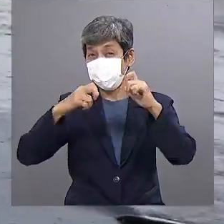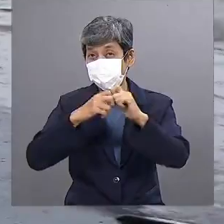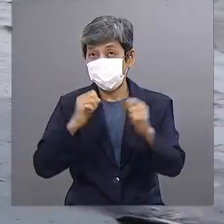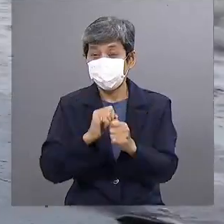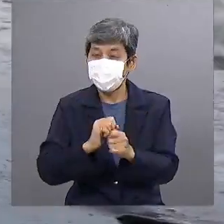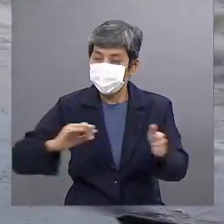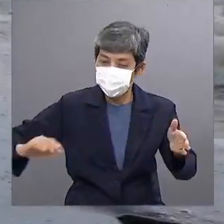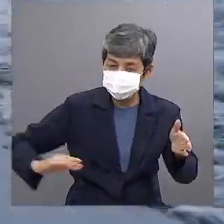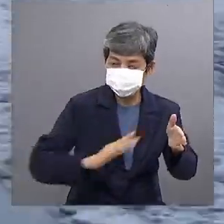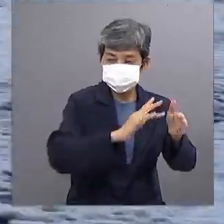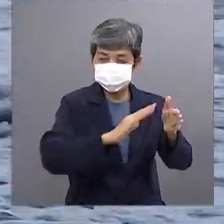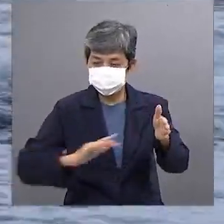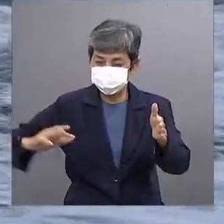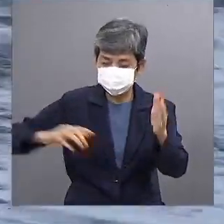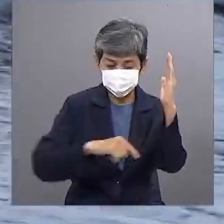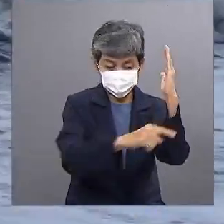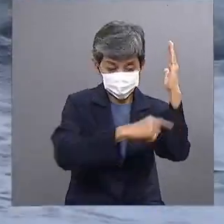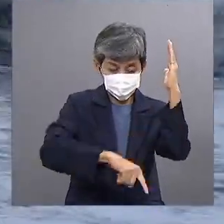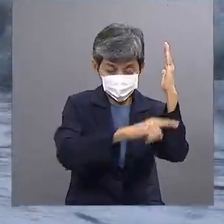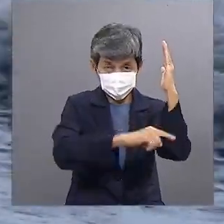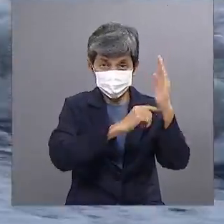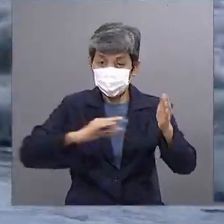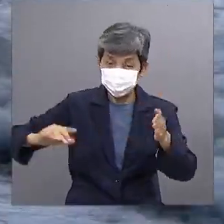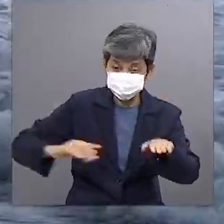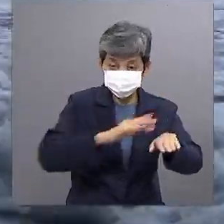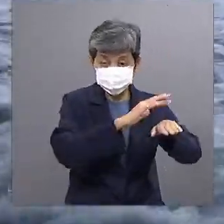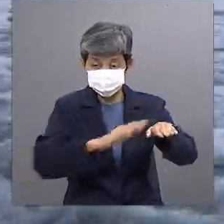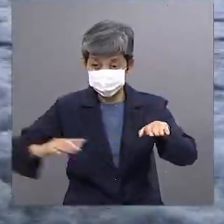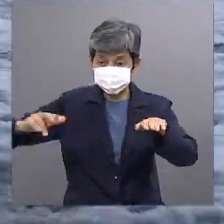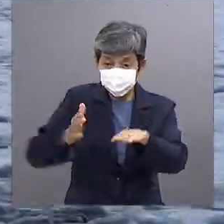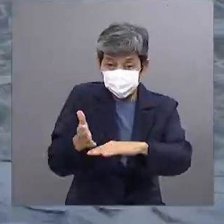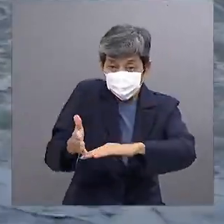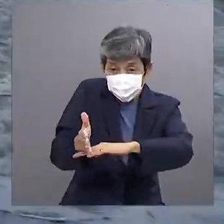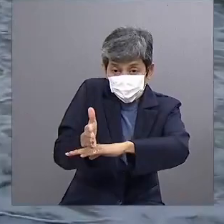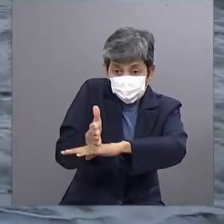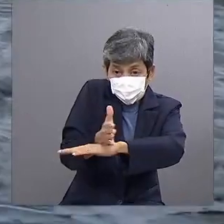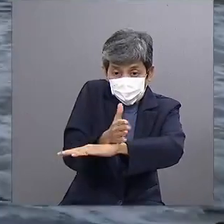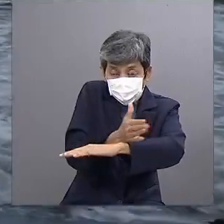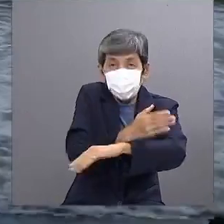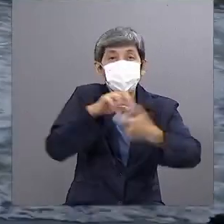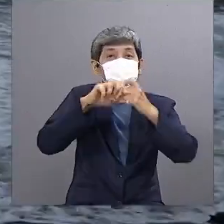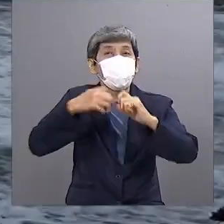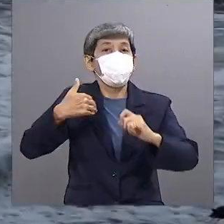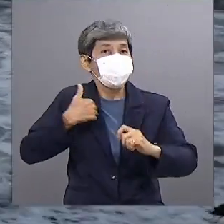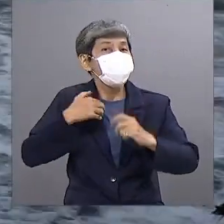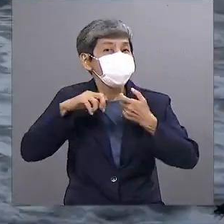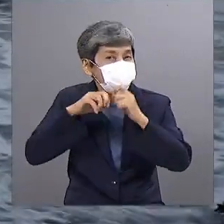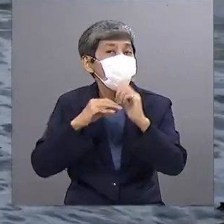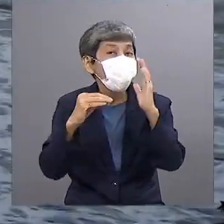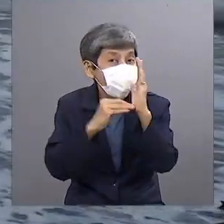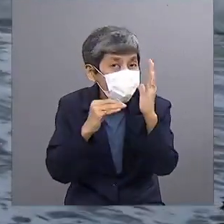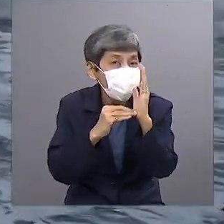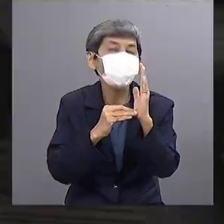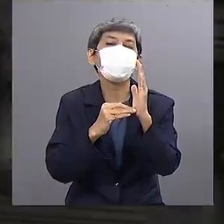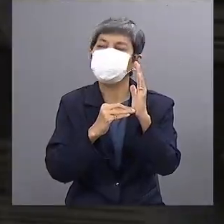อ่าวไทยตอนบนที่นับวันก็จะทวีความรุนแรงเพิ่มขึ้นซึ่งปัญหานี้นะคะอาจส่งผลให้กรุงเทพมหานครของเรา